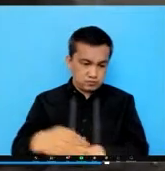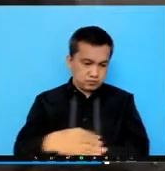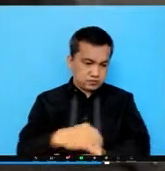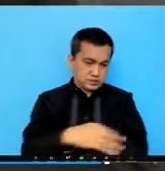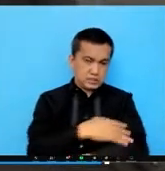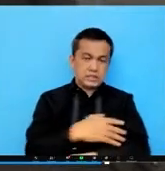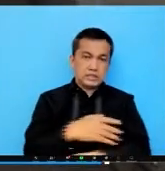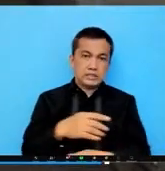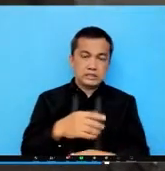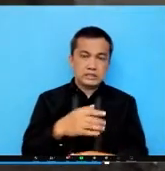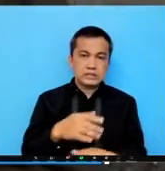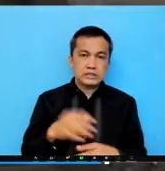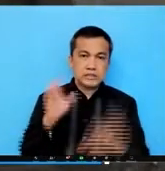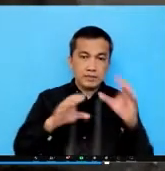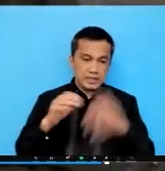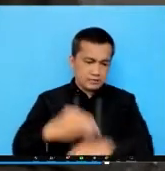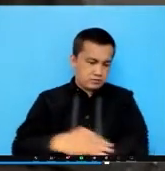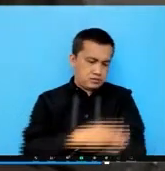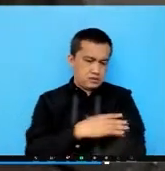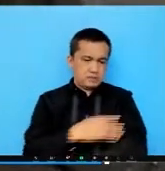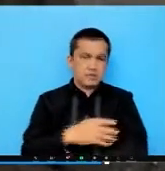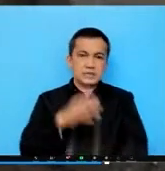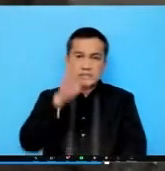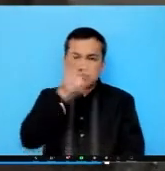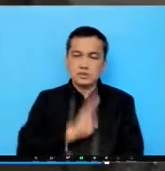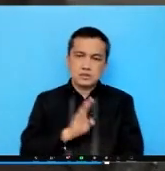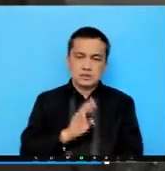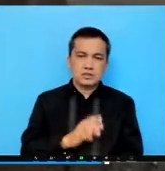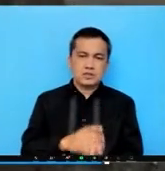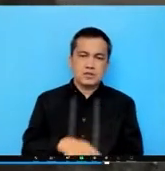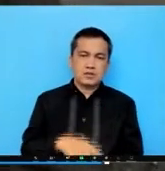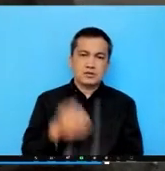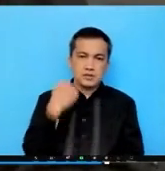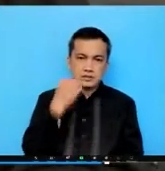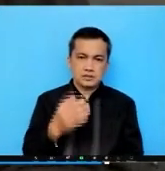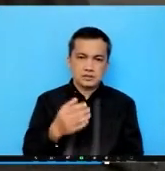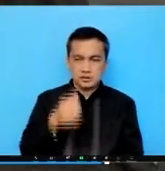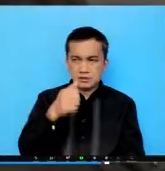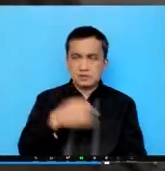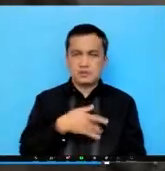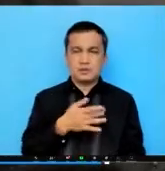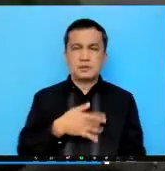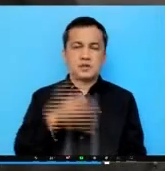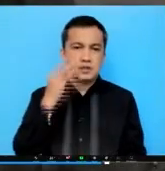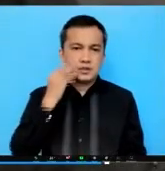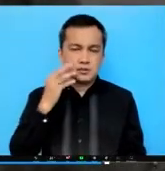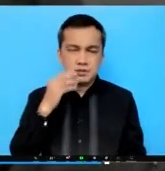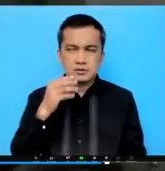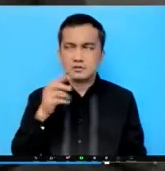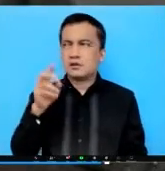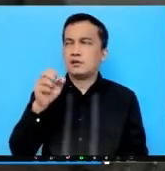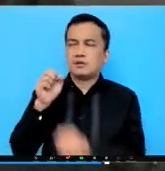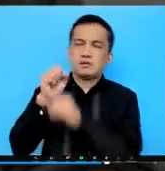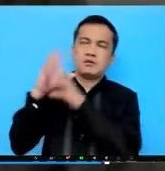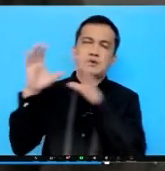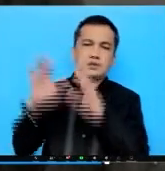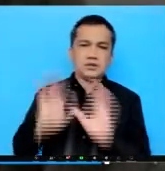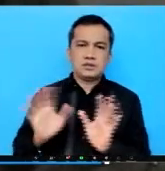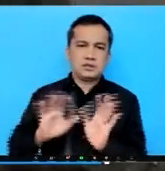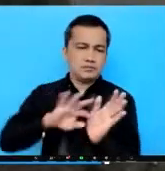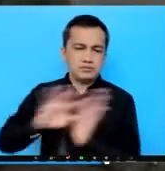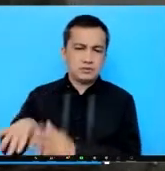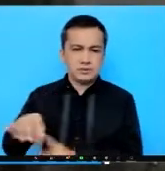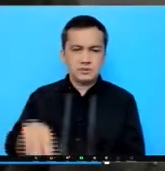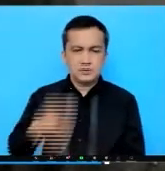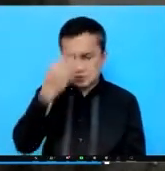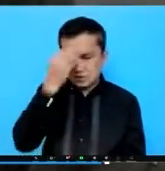yung patay. Kaya kung nakakaranas man kami ng, kumbaga, guni-guni, nangyayari po sa amin yan, hindi namin pinapansin